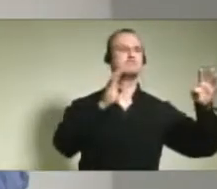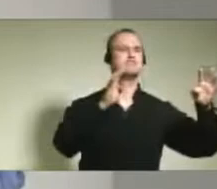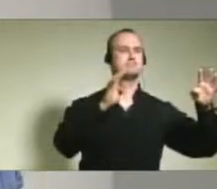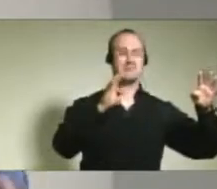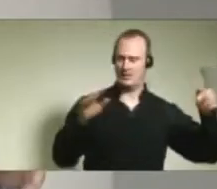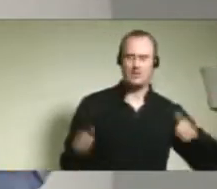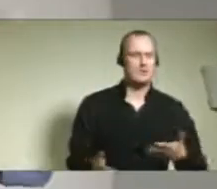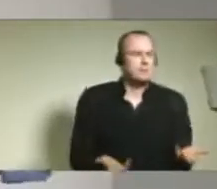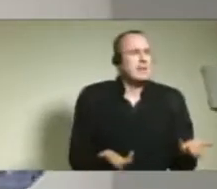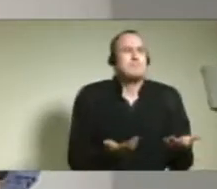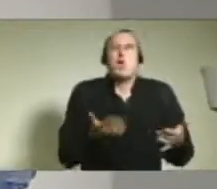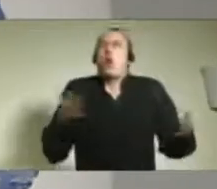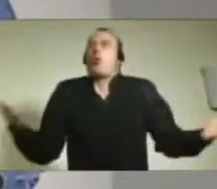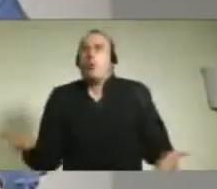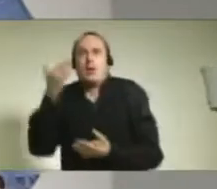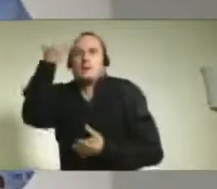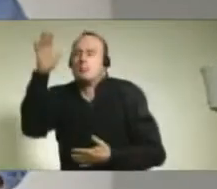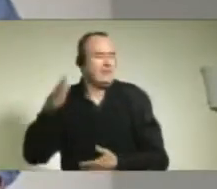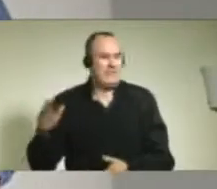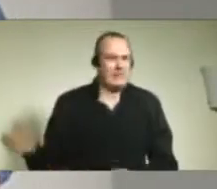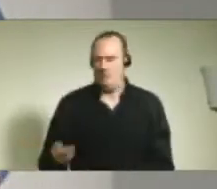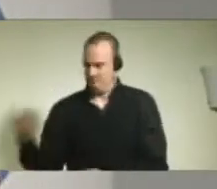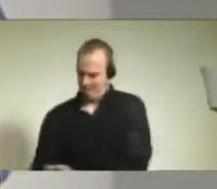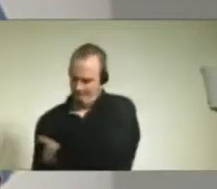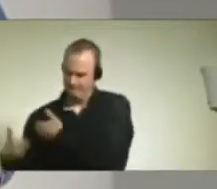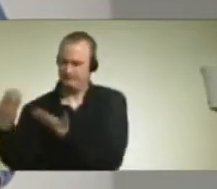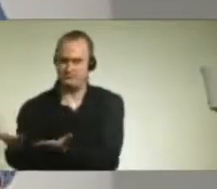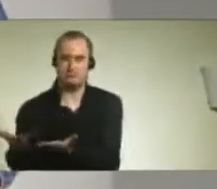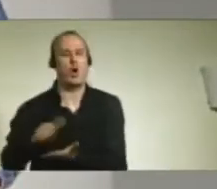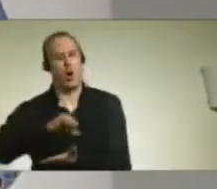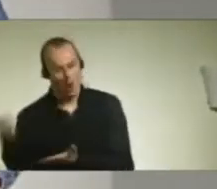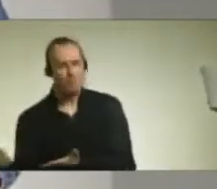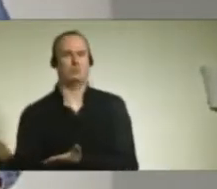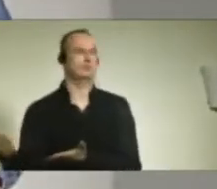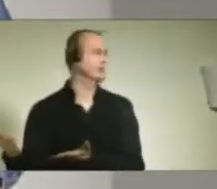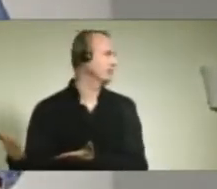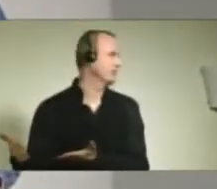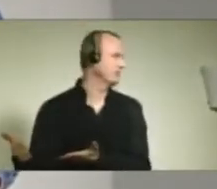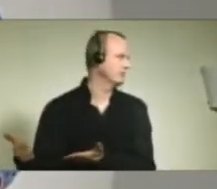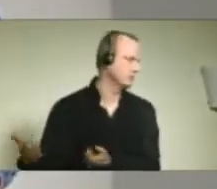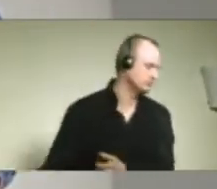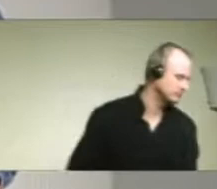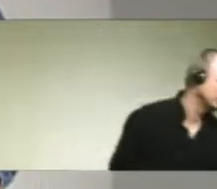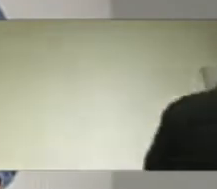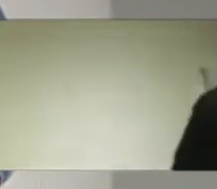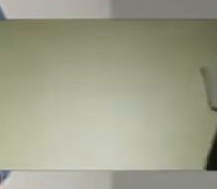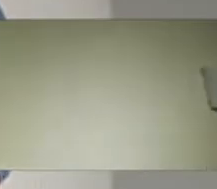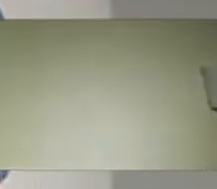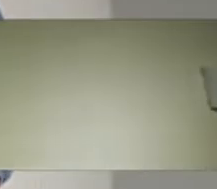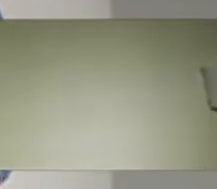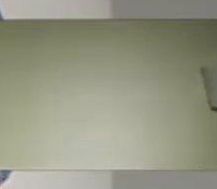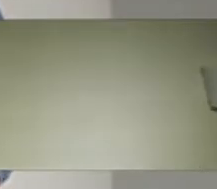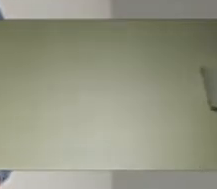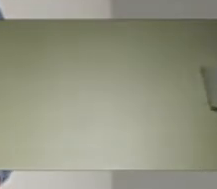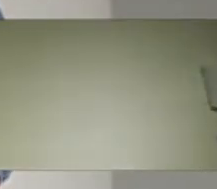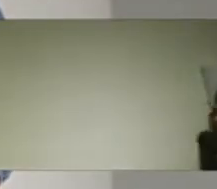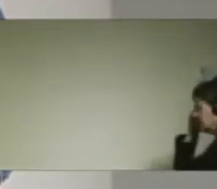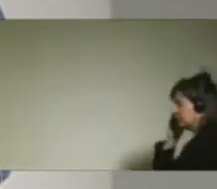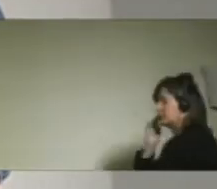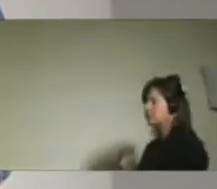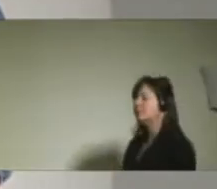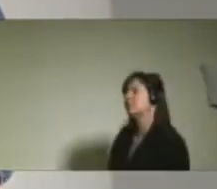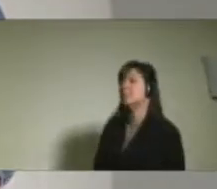ce genre d'institution. Alors, pour ce qui est des prochaines étapes, le 6 mai, nous